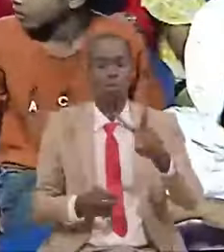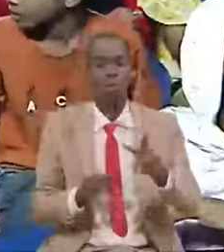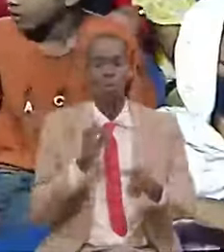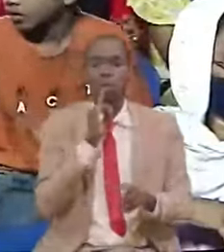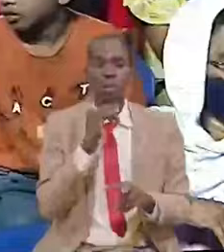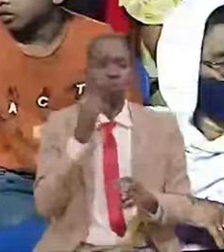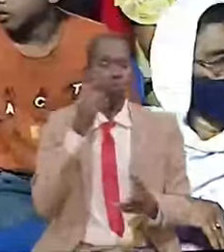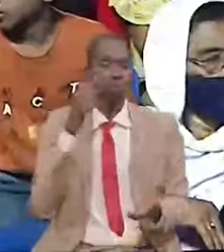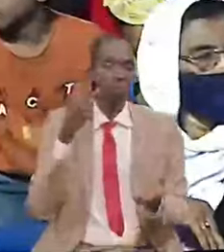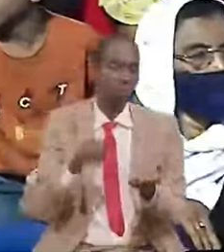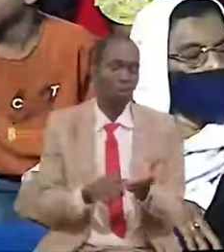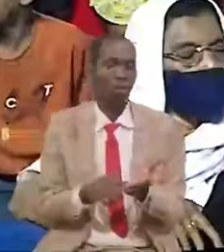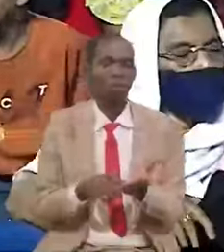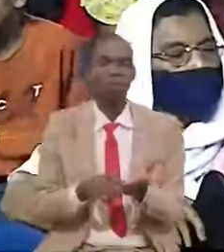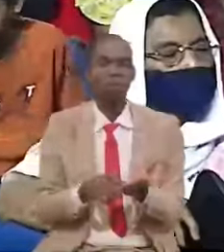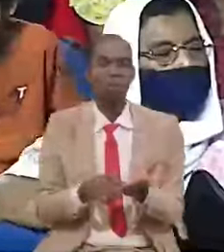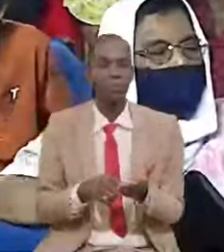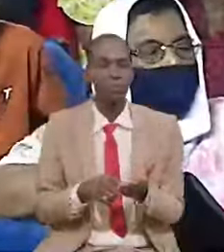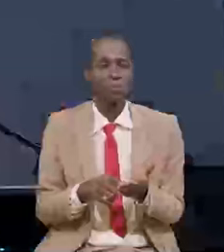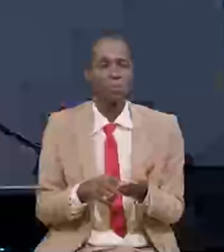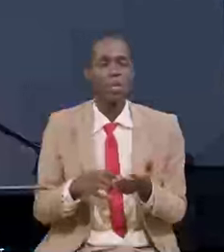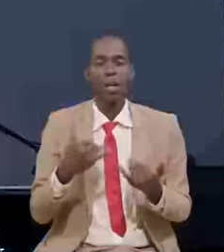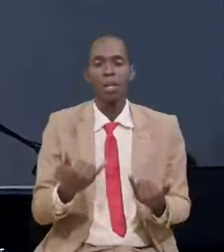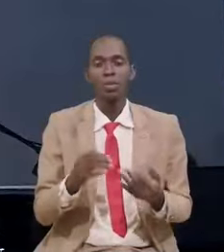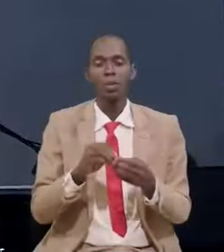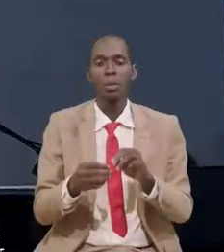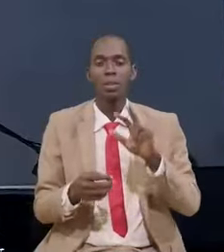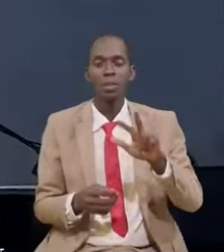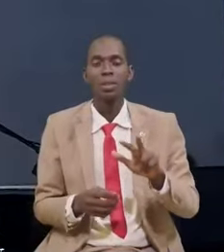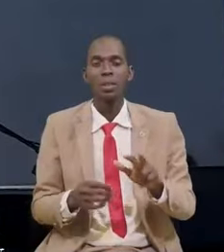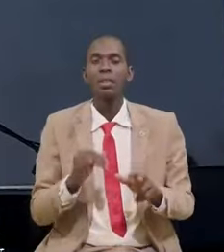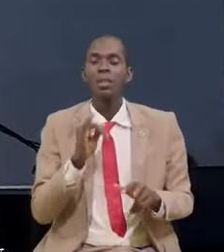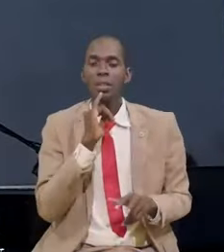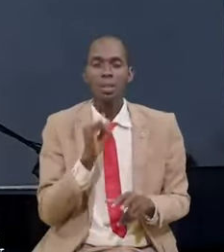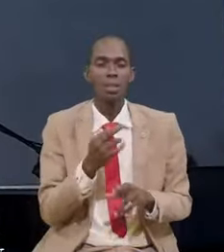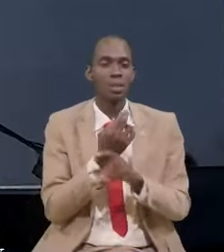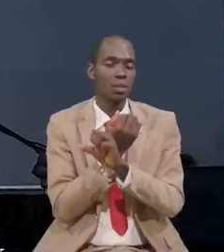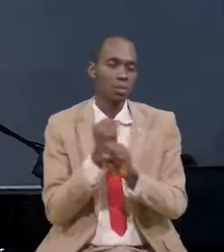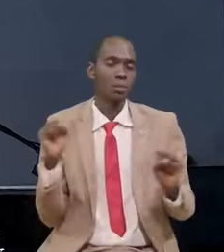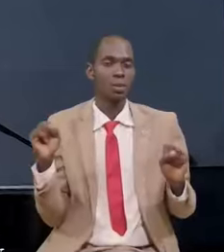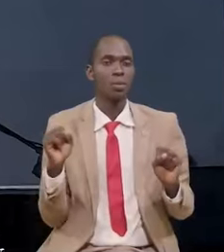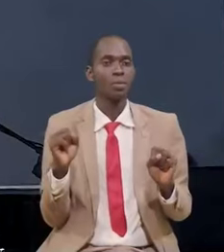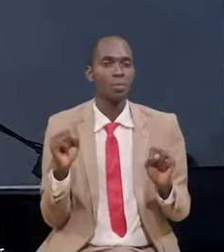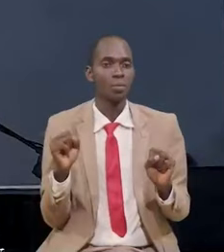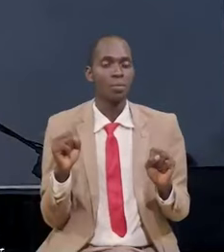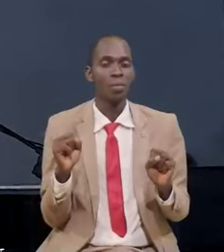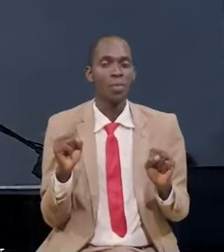Deuxièmement, il y a la reconnaissance. Et troisièmement, il y a la rédemption.